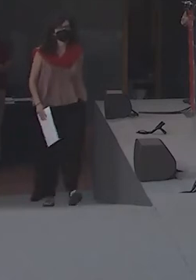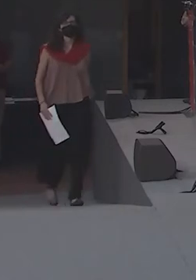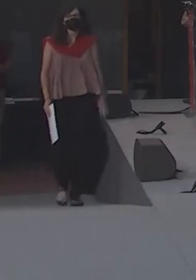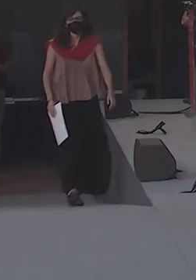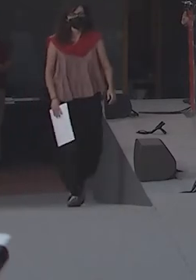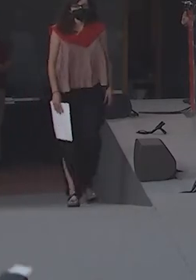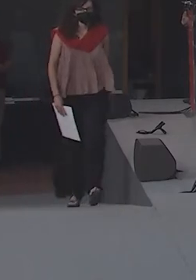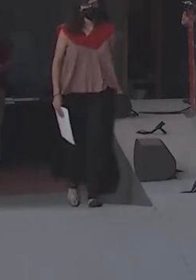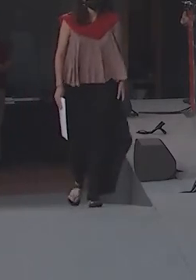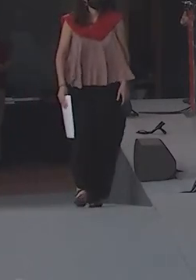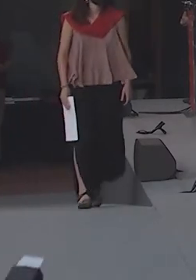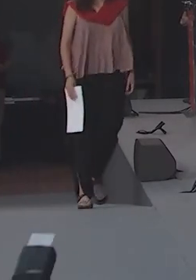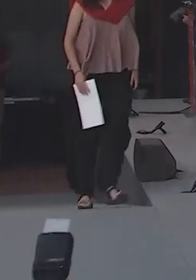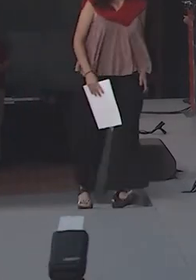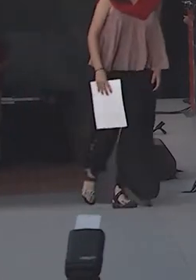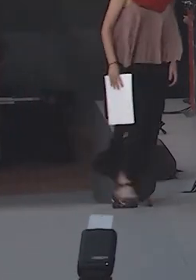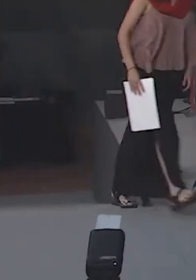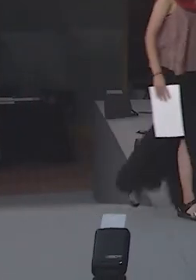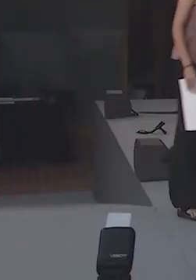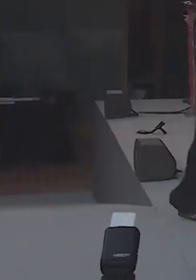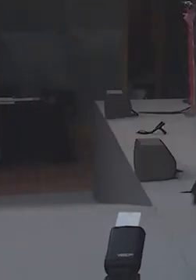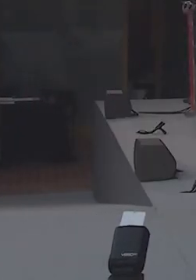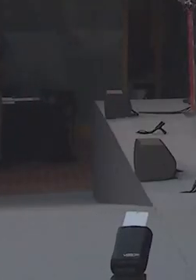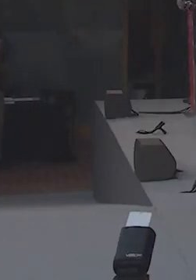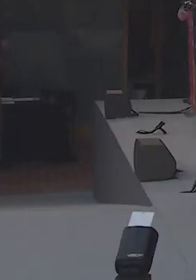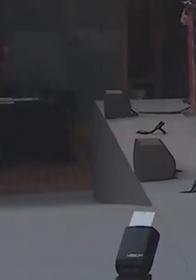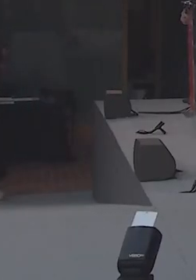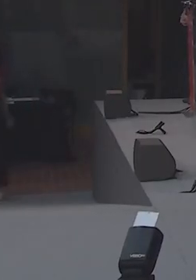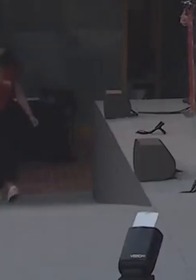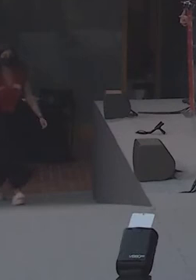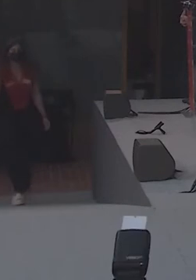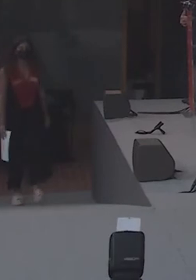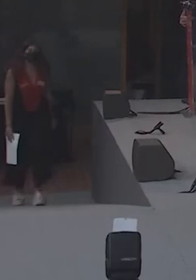Penseu en mirar la càmera, eh? Laia Bosch Oliver.